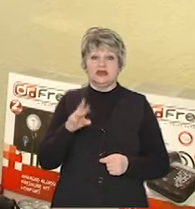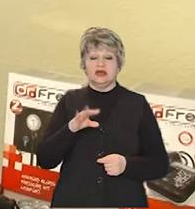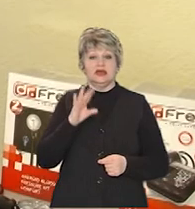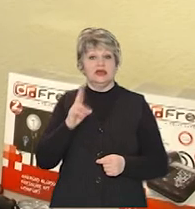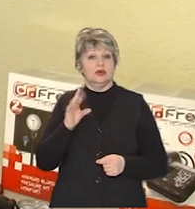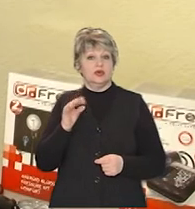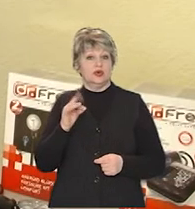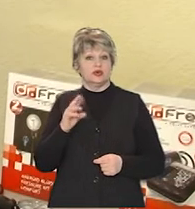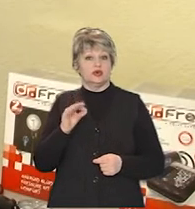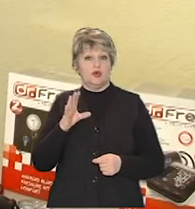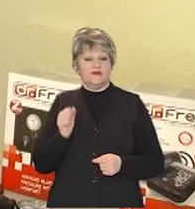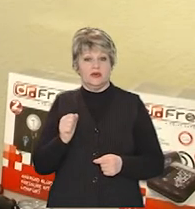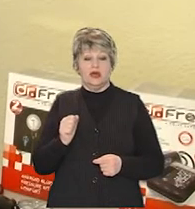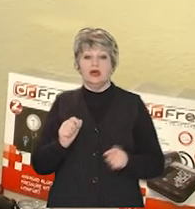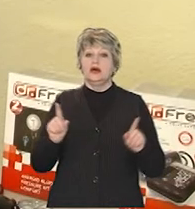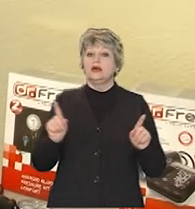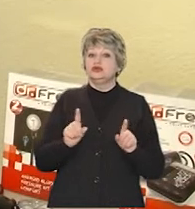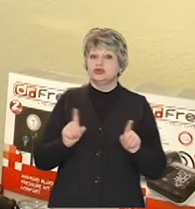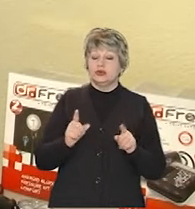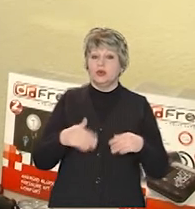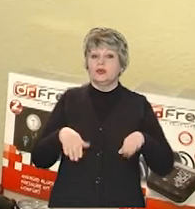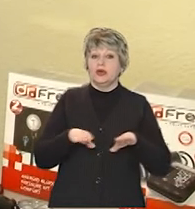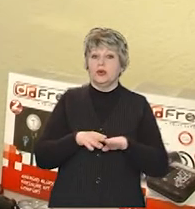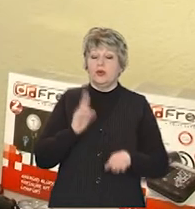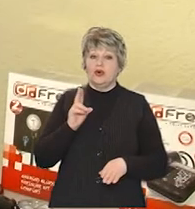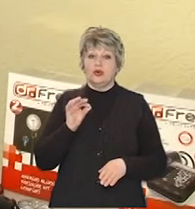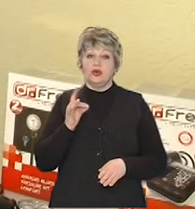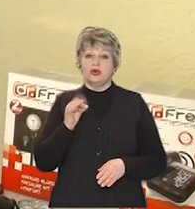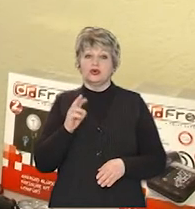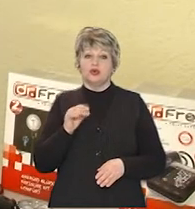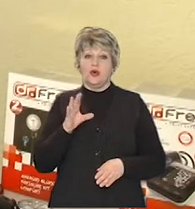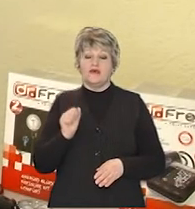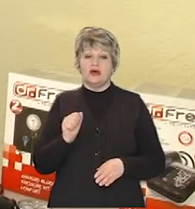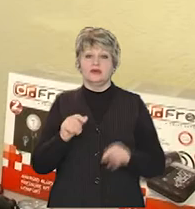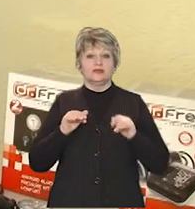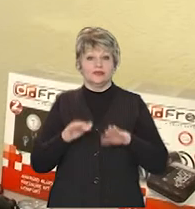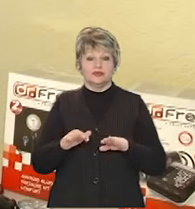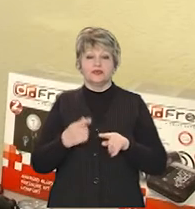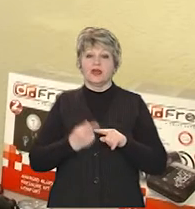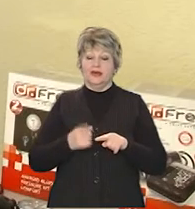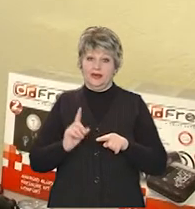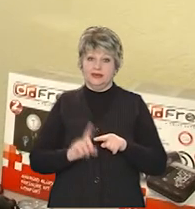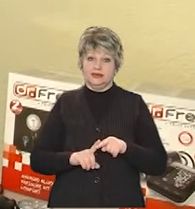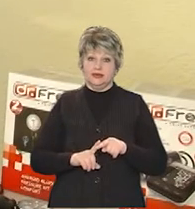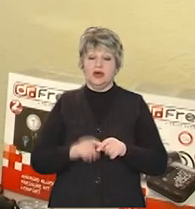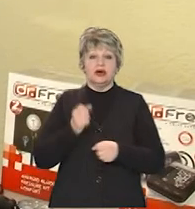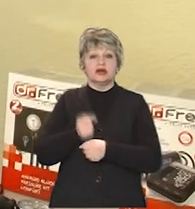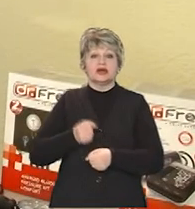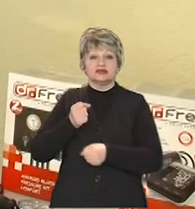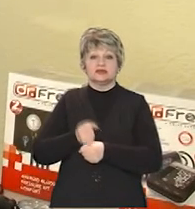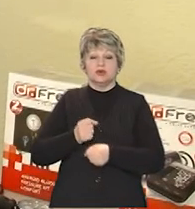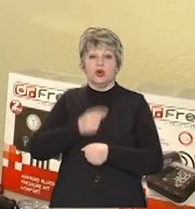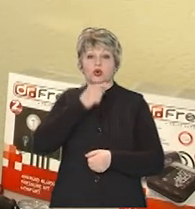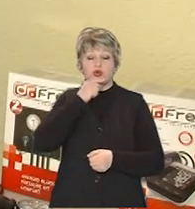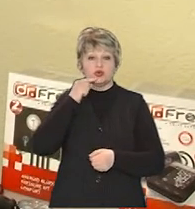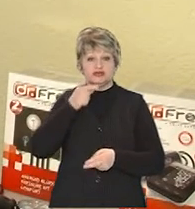метод Короткова. Итак, что же такое метод Короткова? Метод Короткова